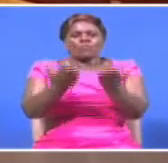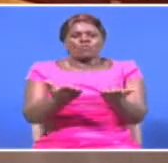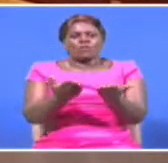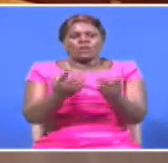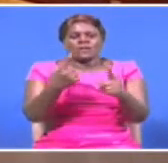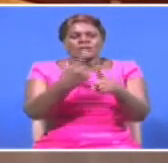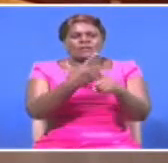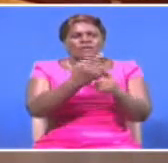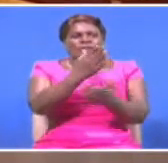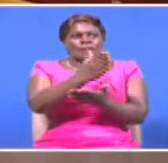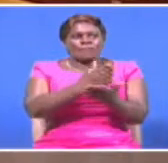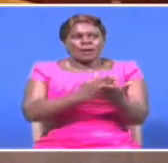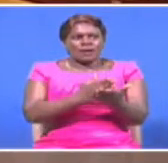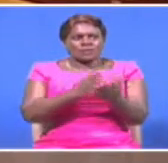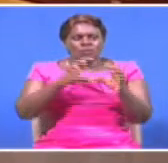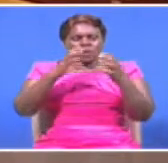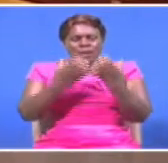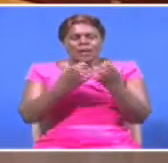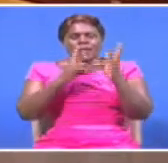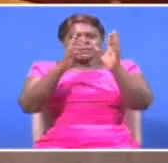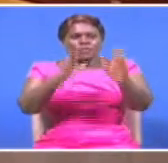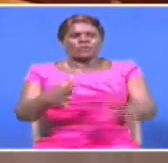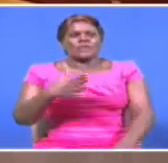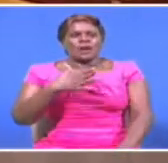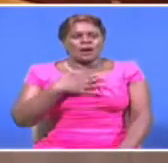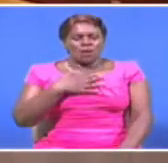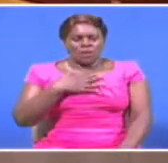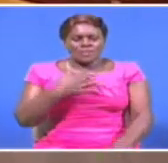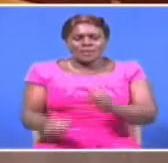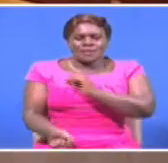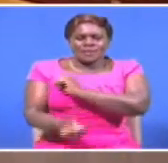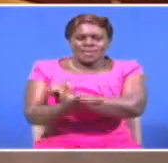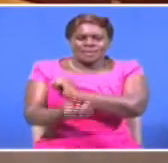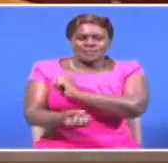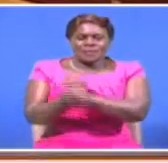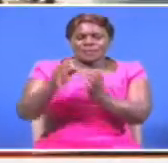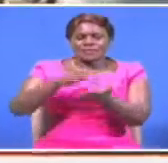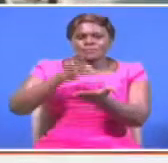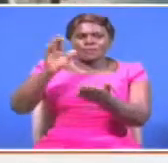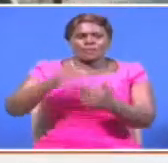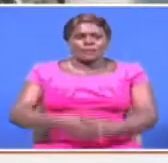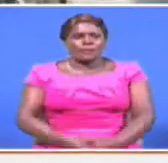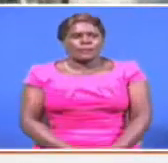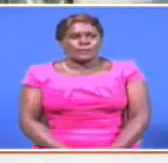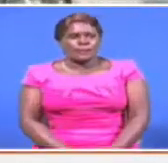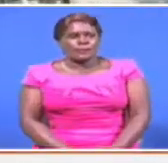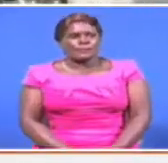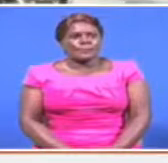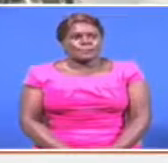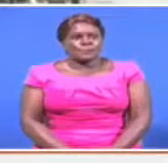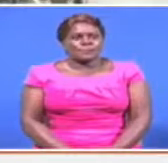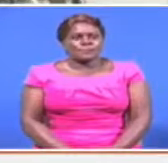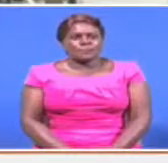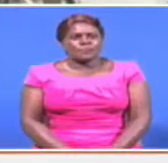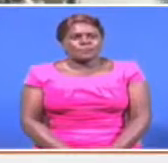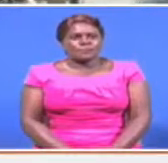sehemu tofauti duniani. Beldin Waliaula anaarifu zaidi. Vincent.